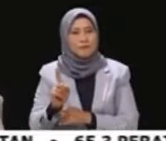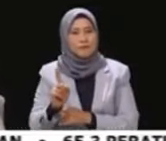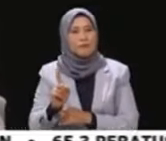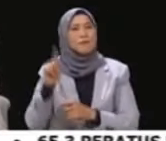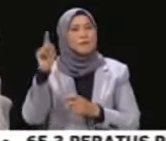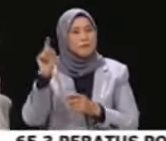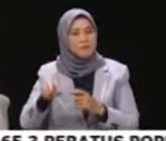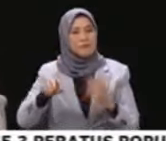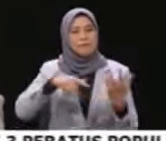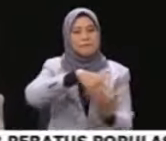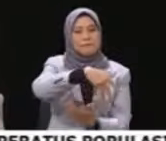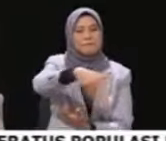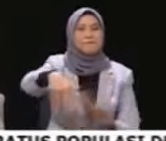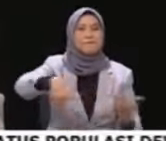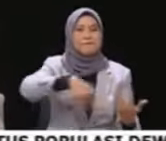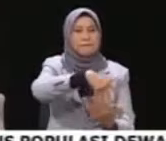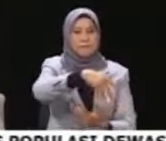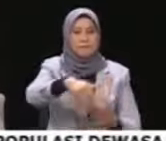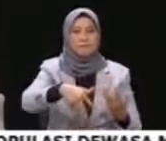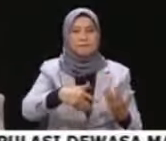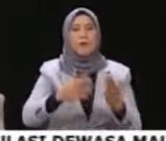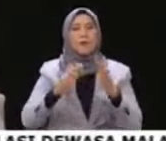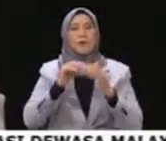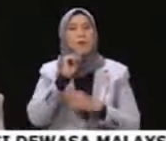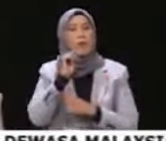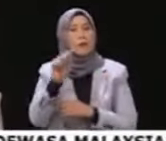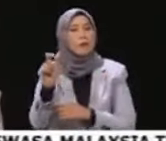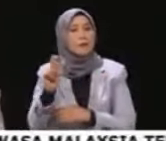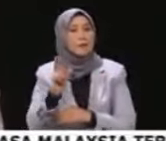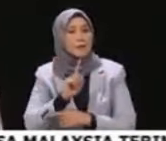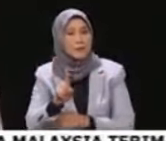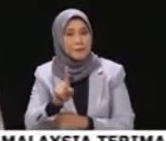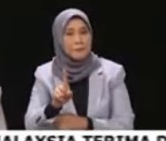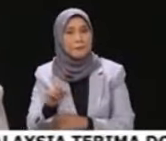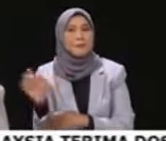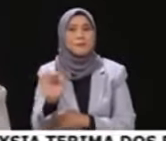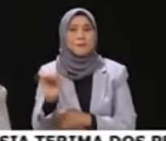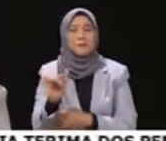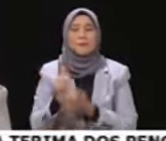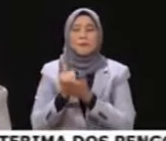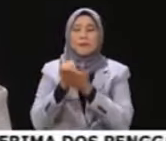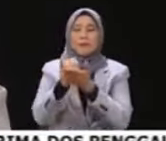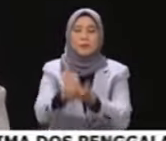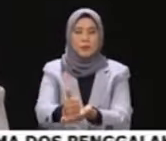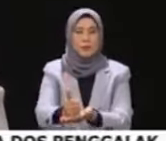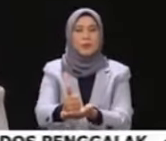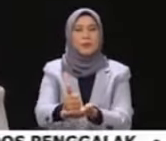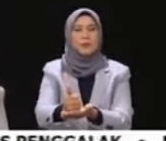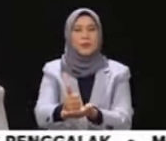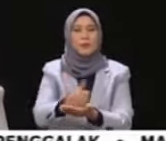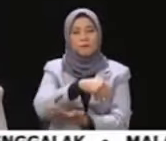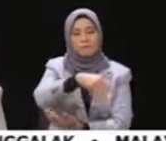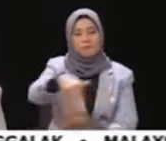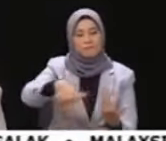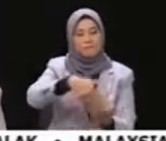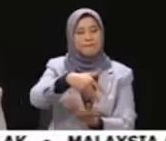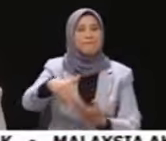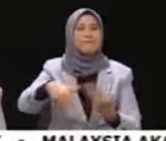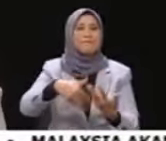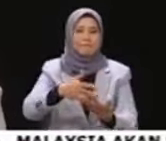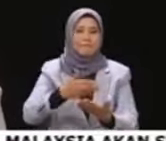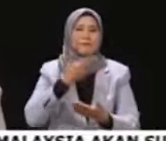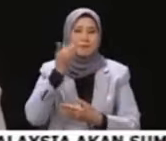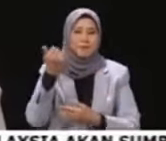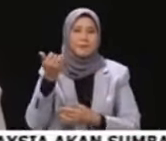lain. Terutama dari kalangan orang bukan Islam sekalipun. Kita mesti membantu mereka sebagai untuk karamah